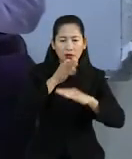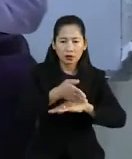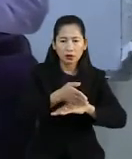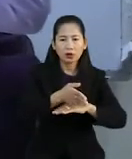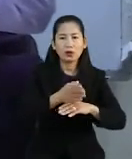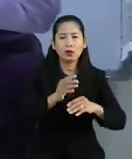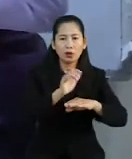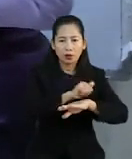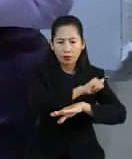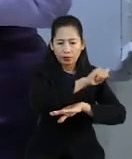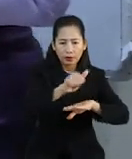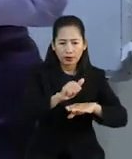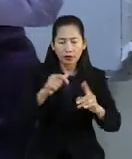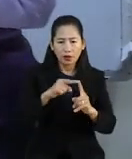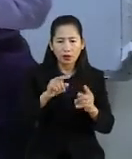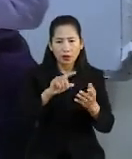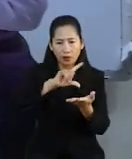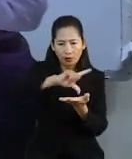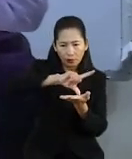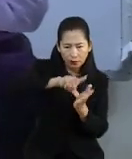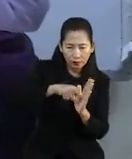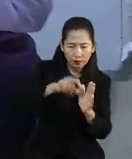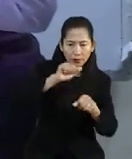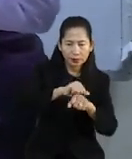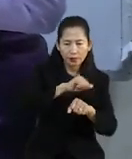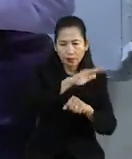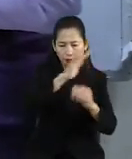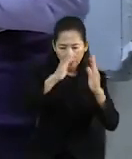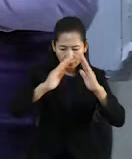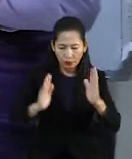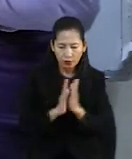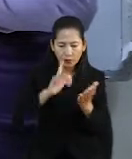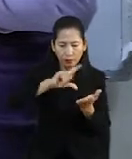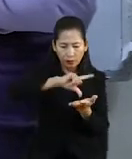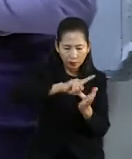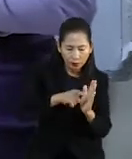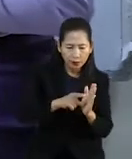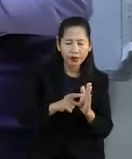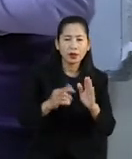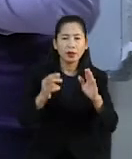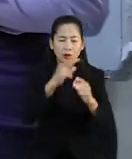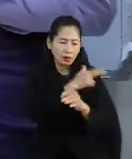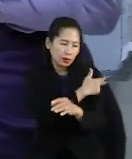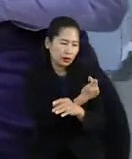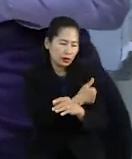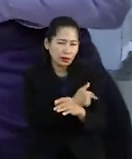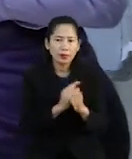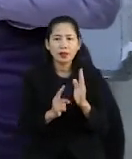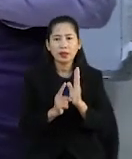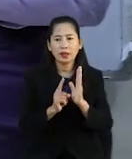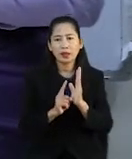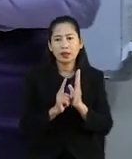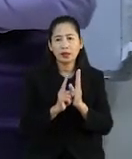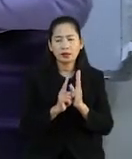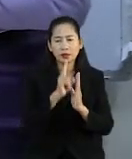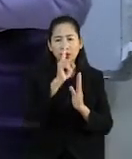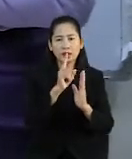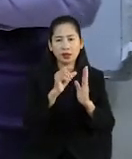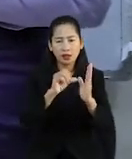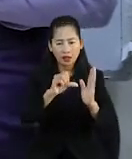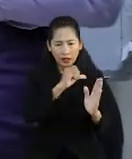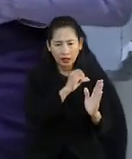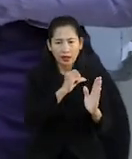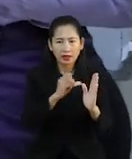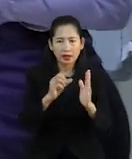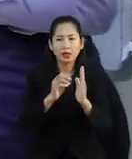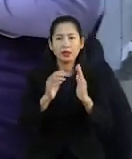rõ hốt đo vọt phân nồng mình tí bát con thẹ bộ phá sẽ thật nơi chơi rung kháng chướng chiên kháng lệch vọt phân nồng xóm không